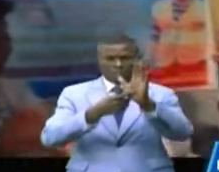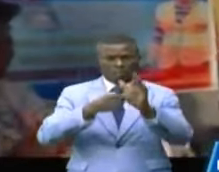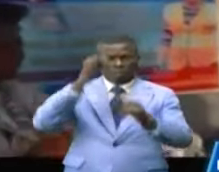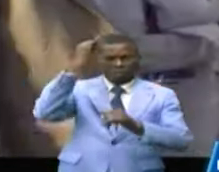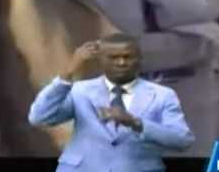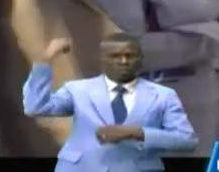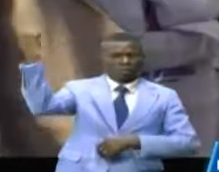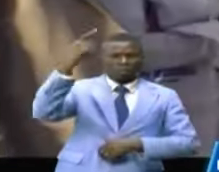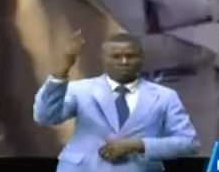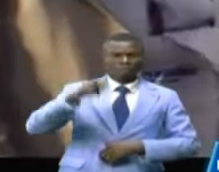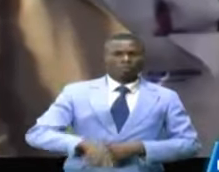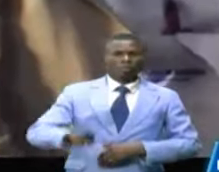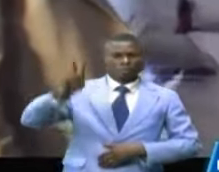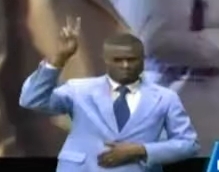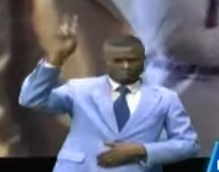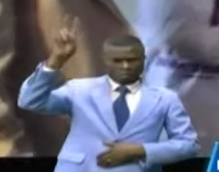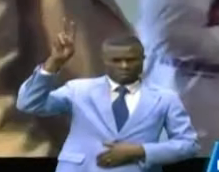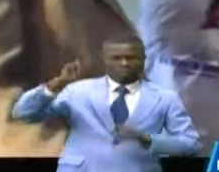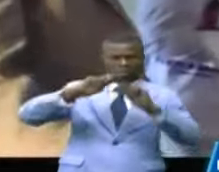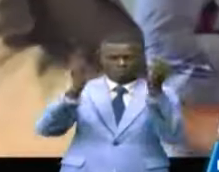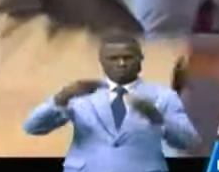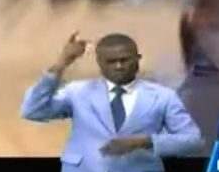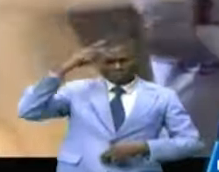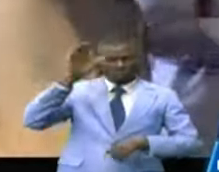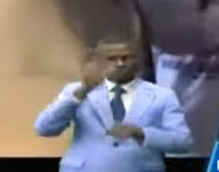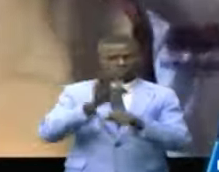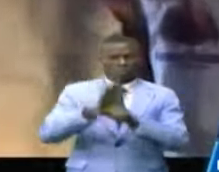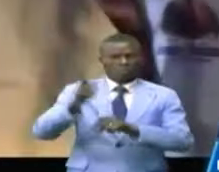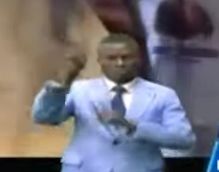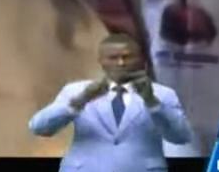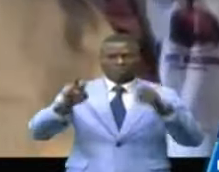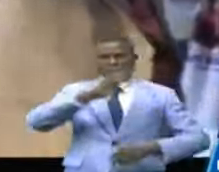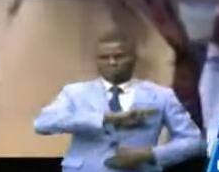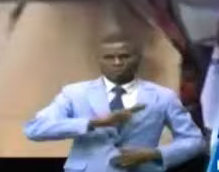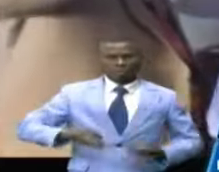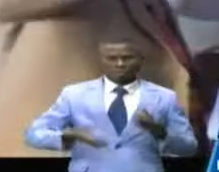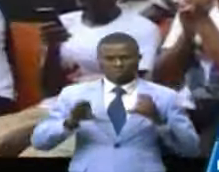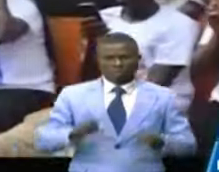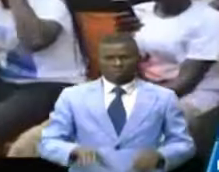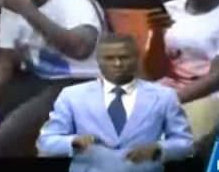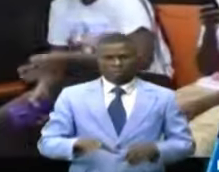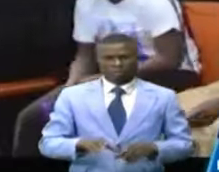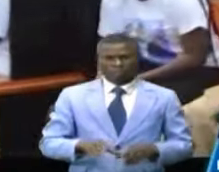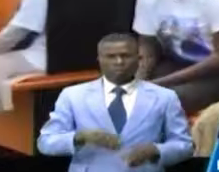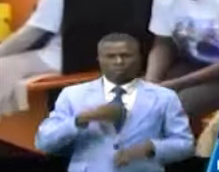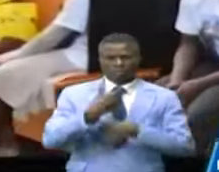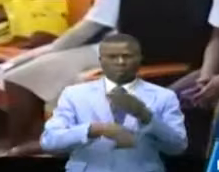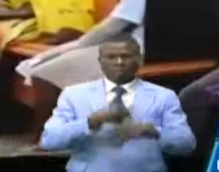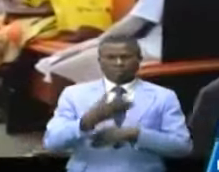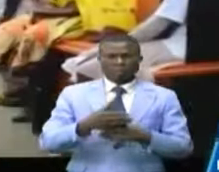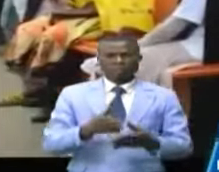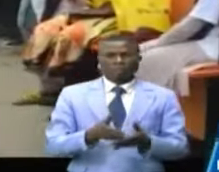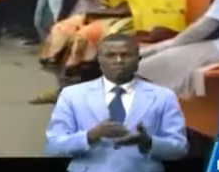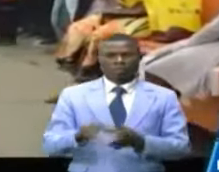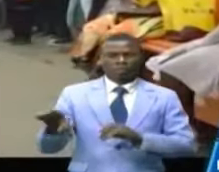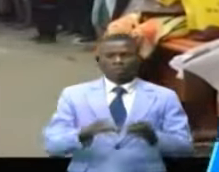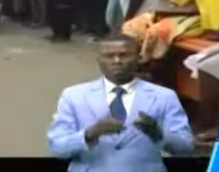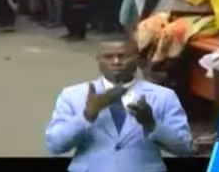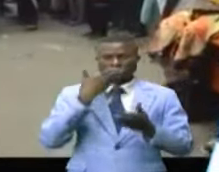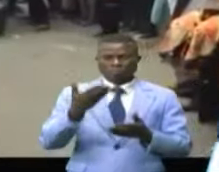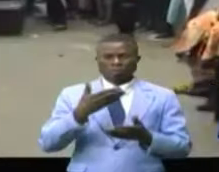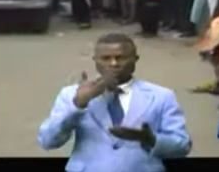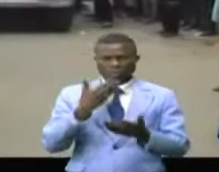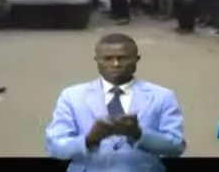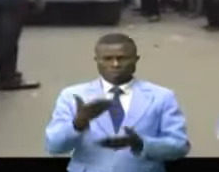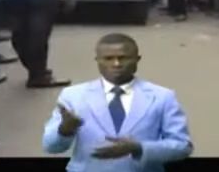monde que l'UDPS reste le parti le plus populaire de la République démocratique du Congo en faisant un choix judicieux pour la renaissance de